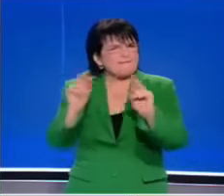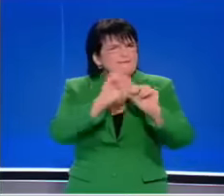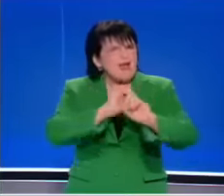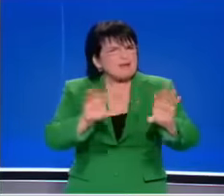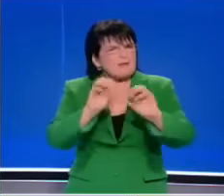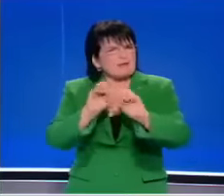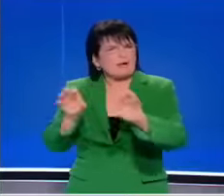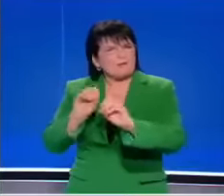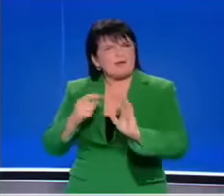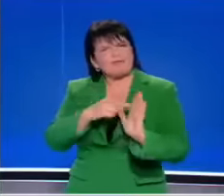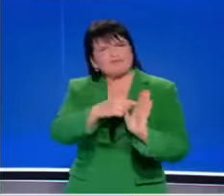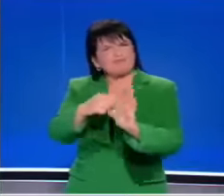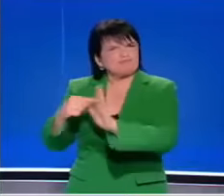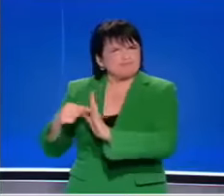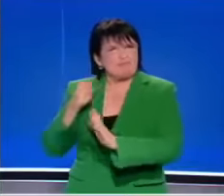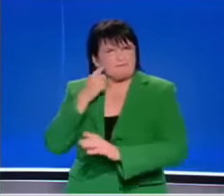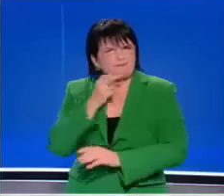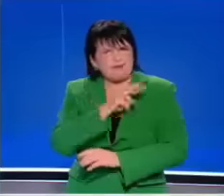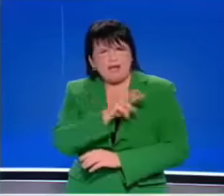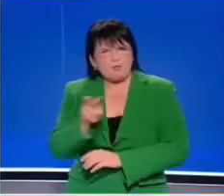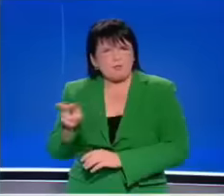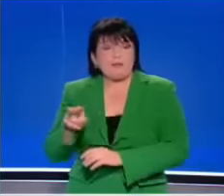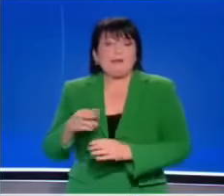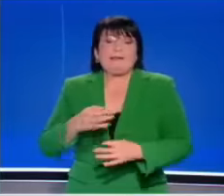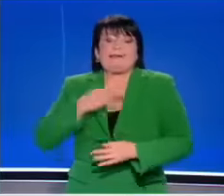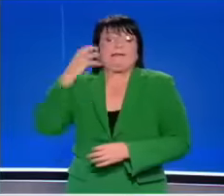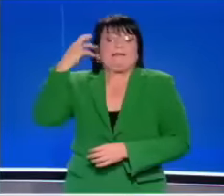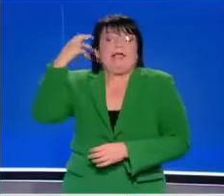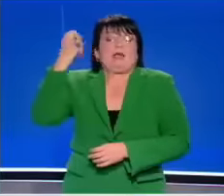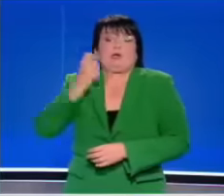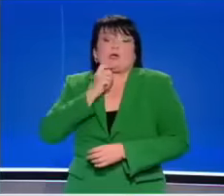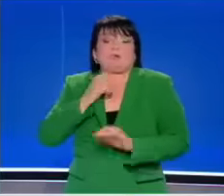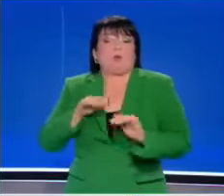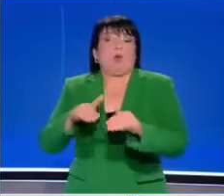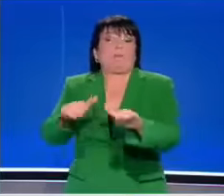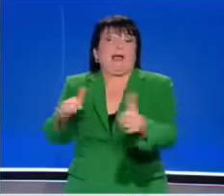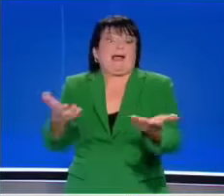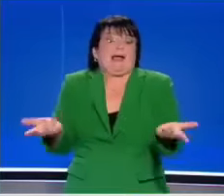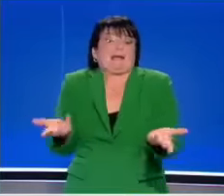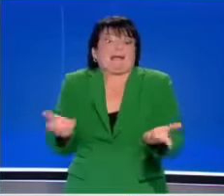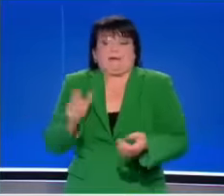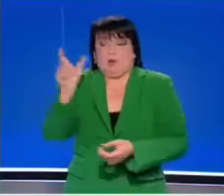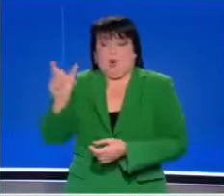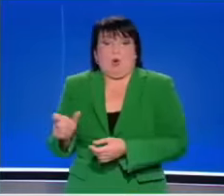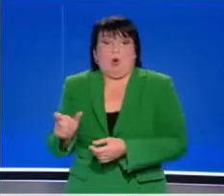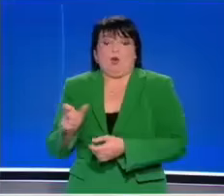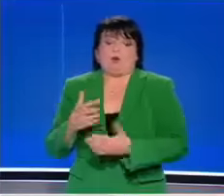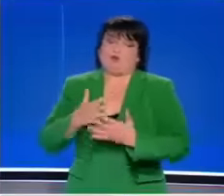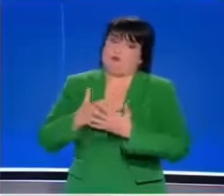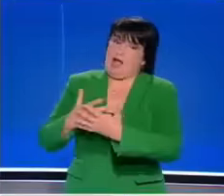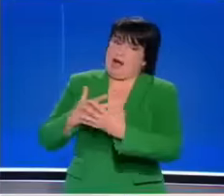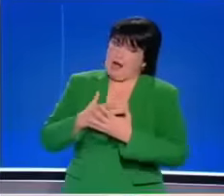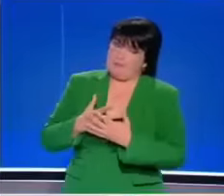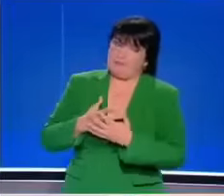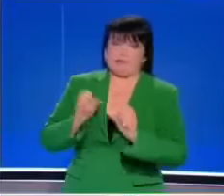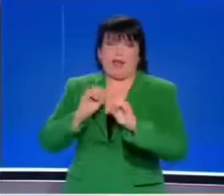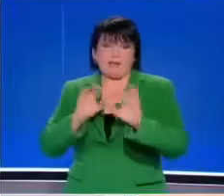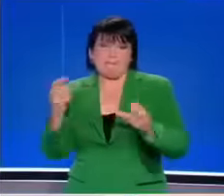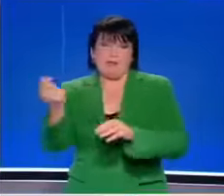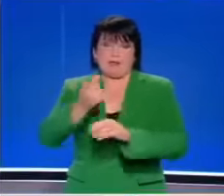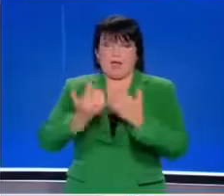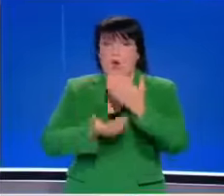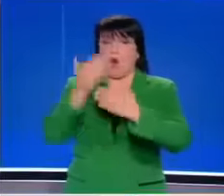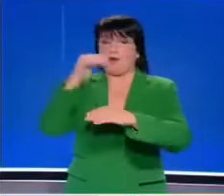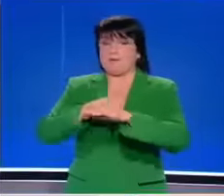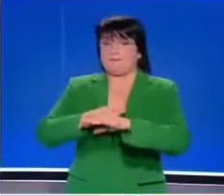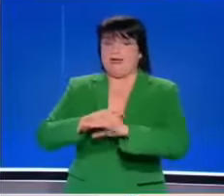μαζικής ενημέρωσης πώς τι εννοείται τώρα κύριε κασελάκη προπαγάνδα πάντως και εσείς είστε συνεχώς είστε πολύ αγαπητός στα μέσα ενημέρωσης από το πρωί